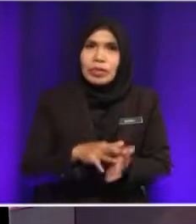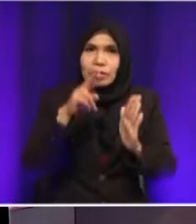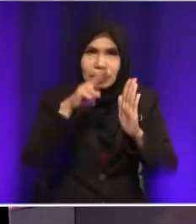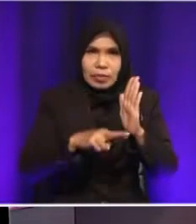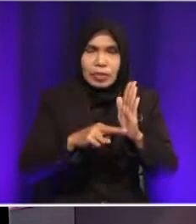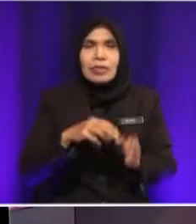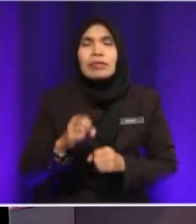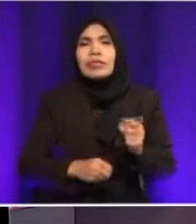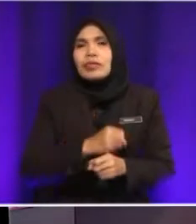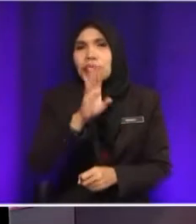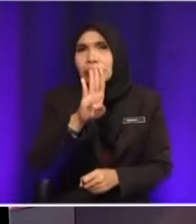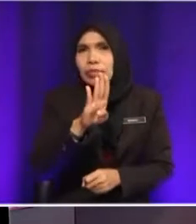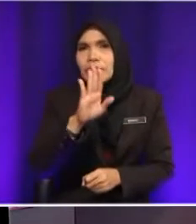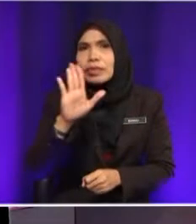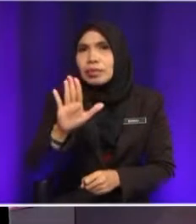45